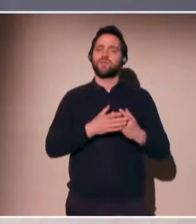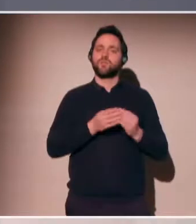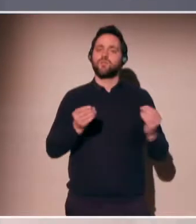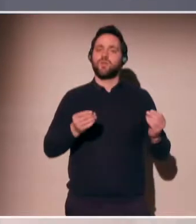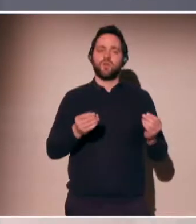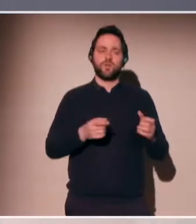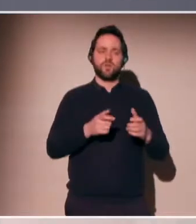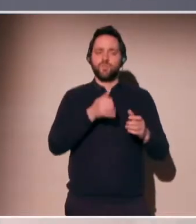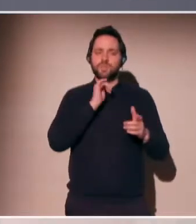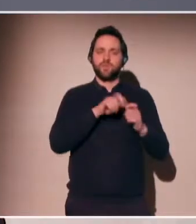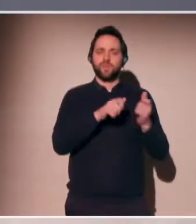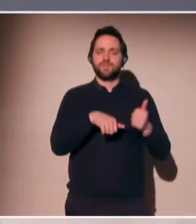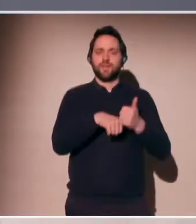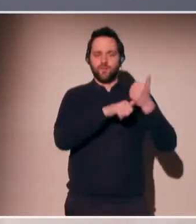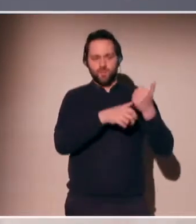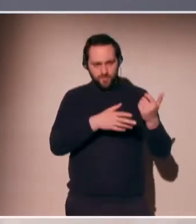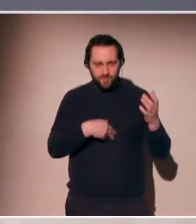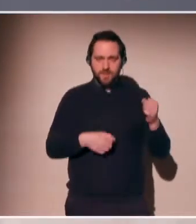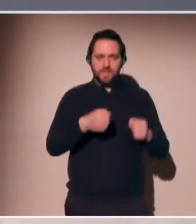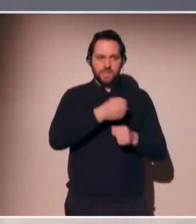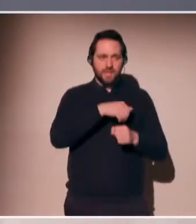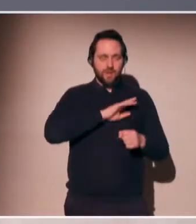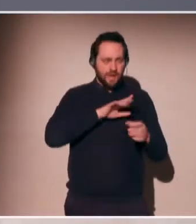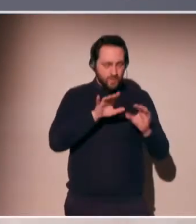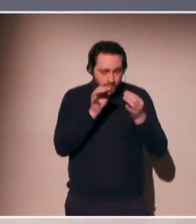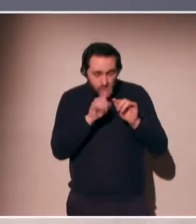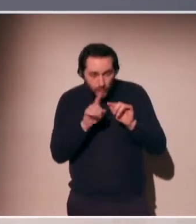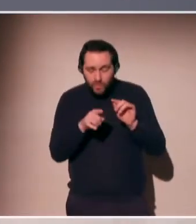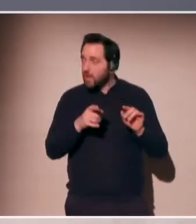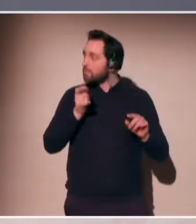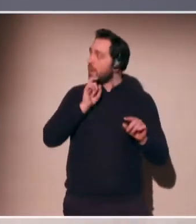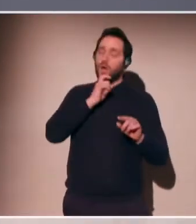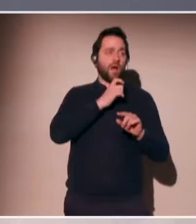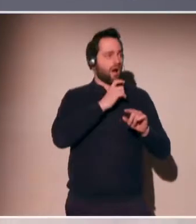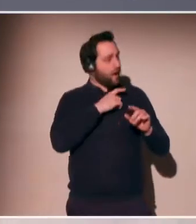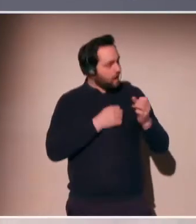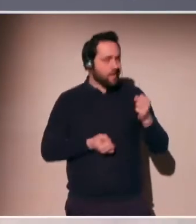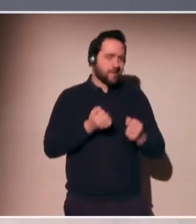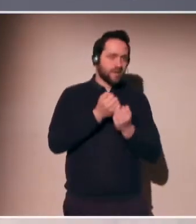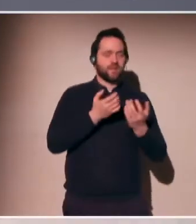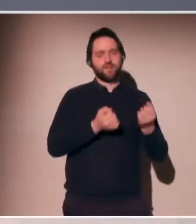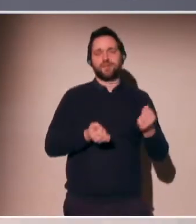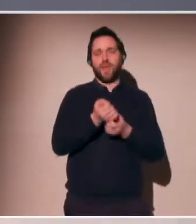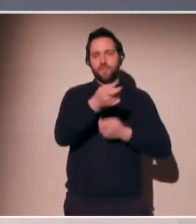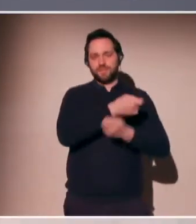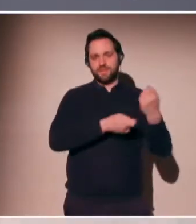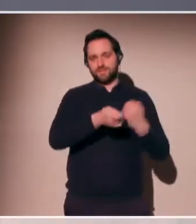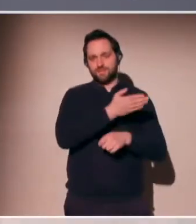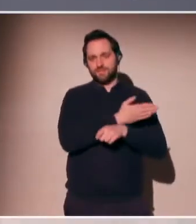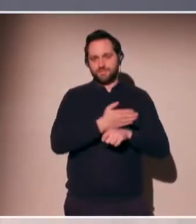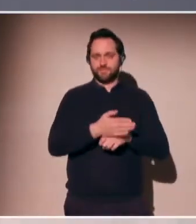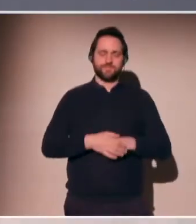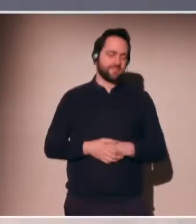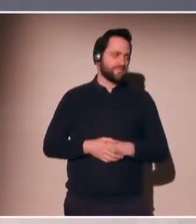partir du moment où on n'en avait pas. Mais d'un autre côté, je pense que si on ne régule pas du tout, au moins dans un premier temps, il y a les risques que j'ai